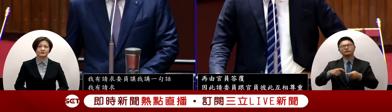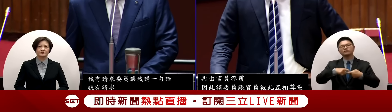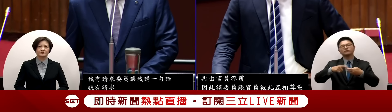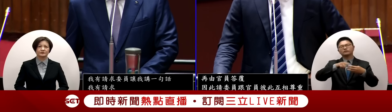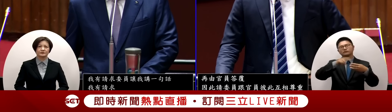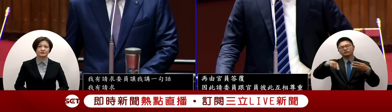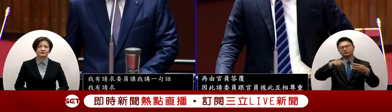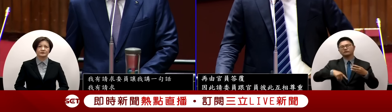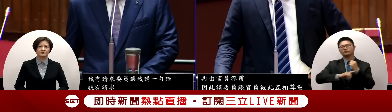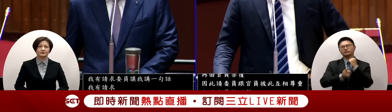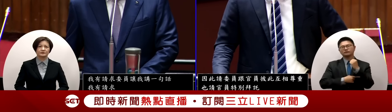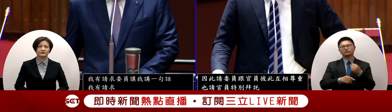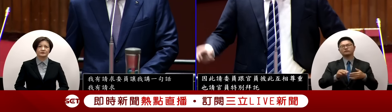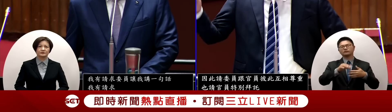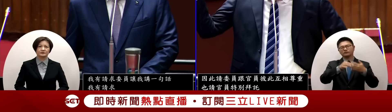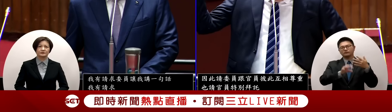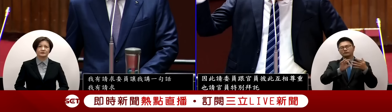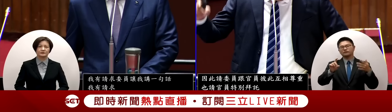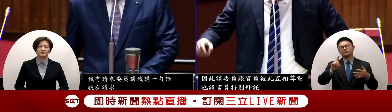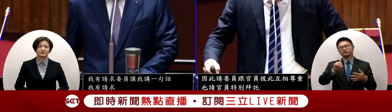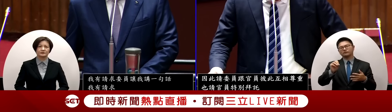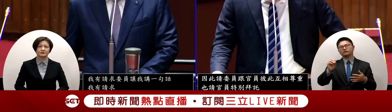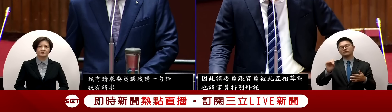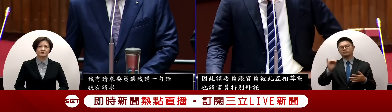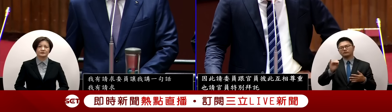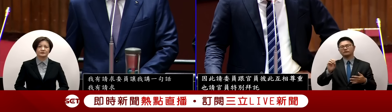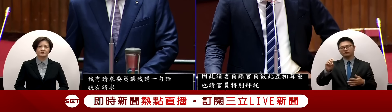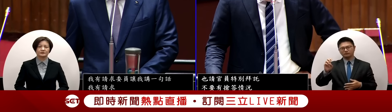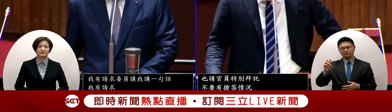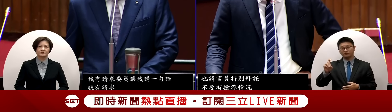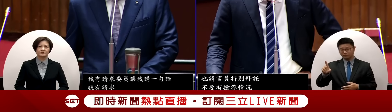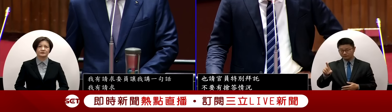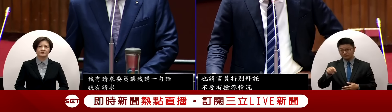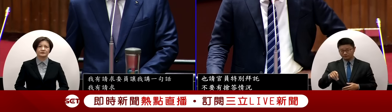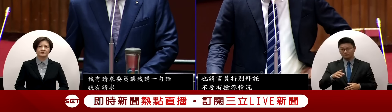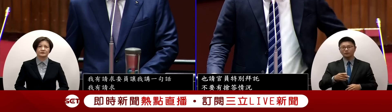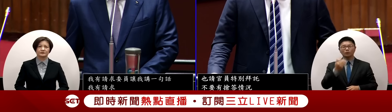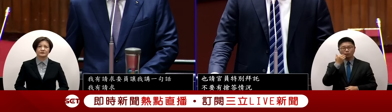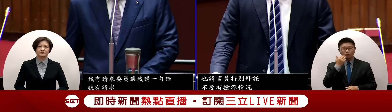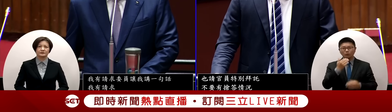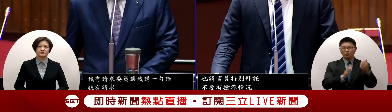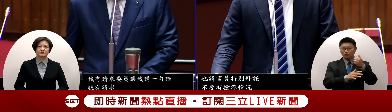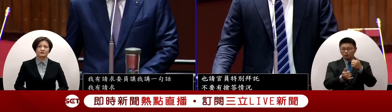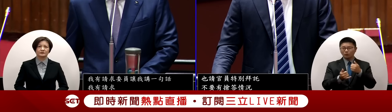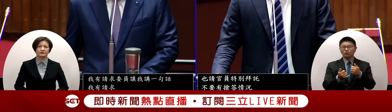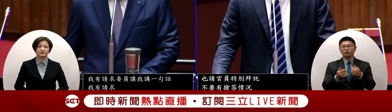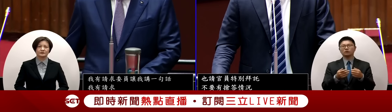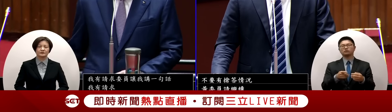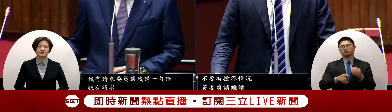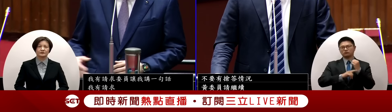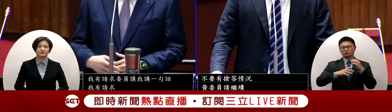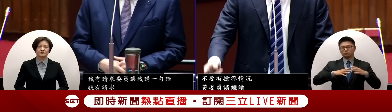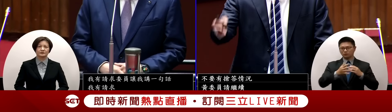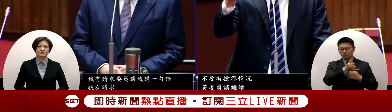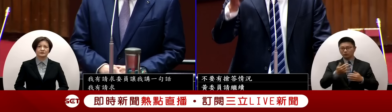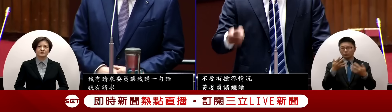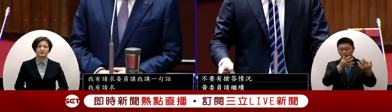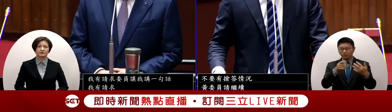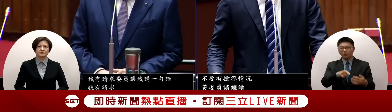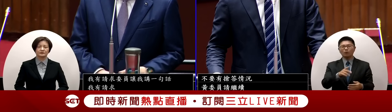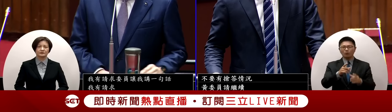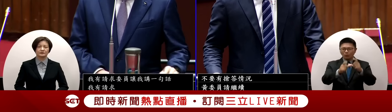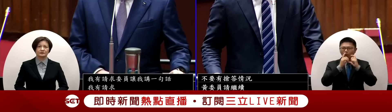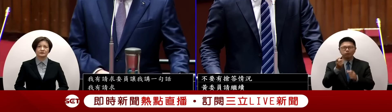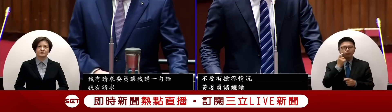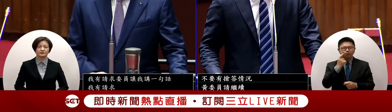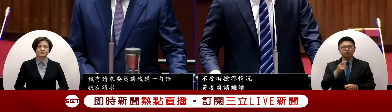USC 1001条的规定，在国会为虚伪陈述的时候，处5年以下有期徒刑。来请教一下